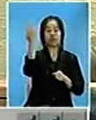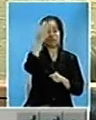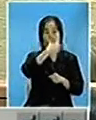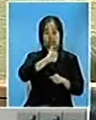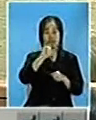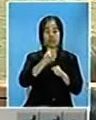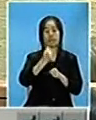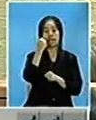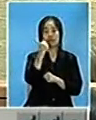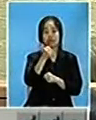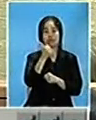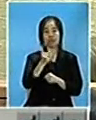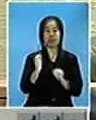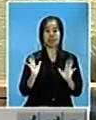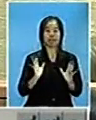ำรูปเล่มดี